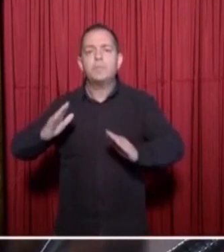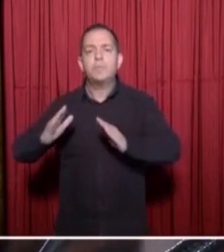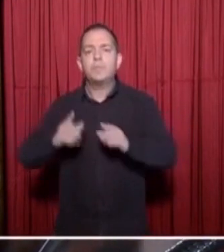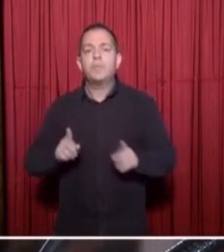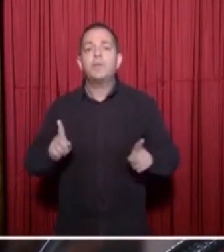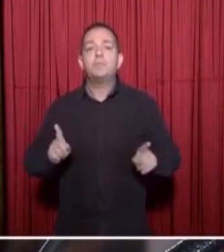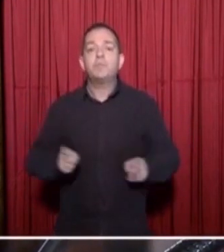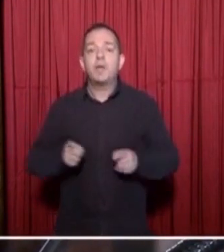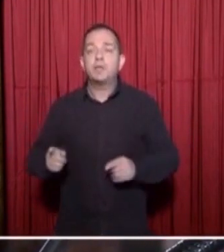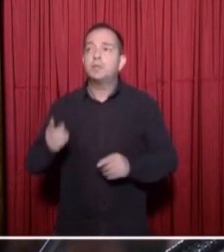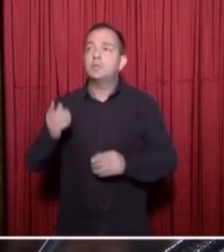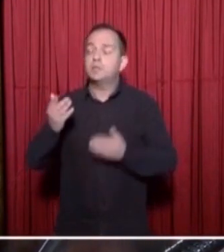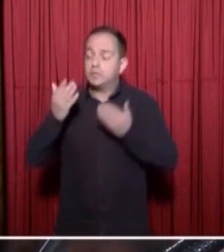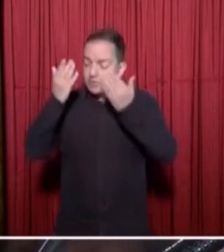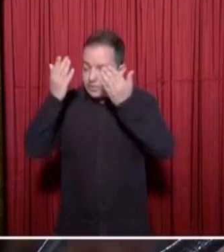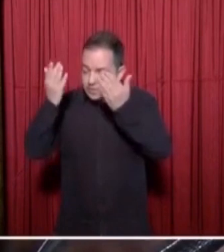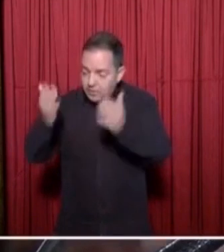παραθώμεθα.